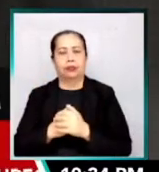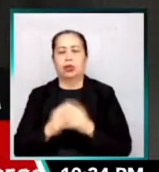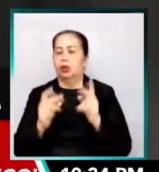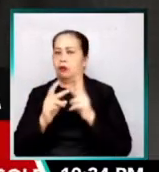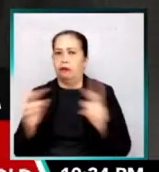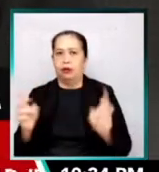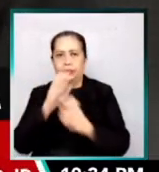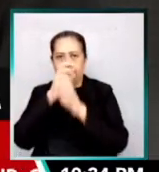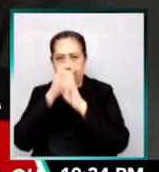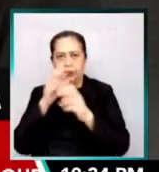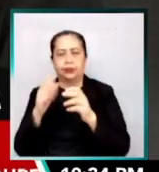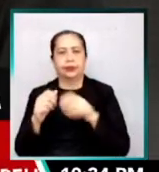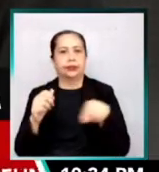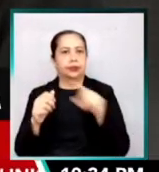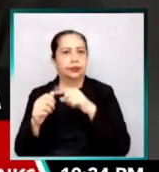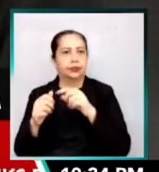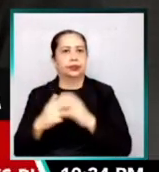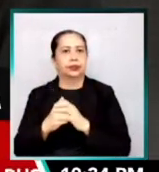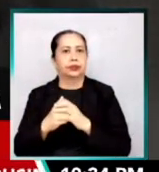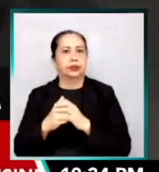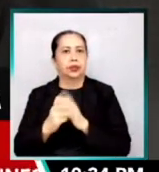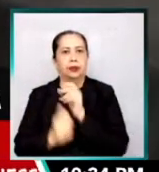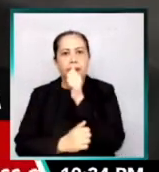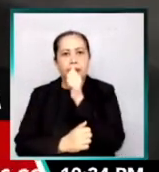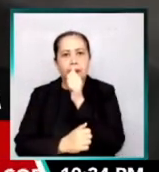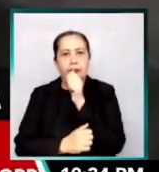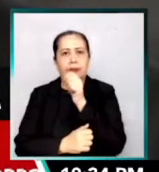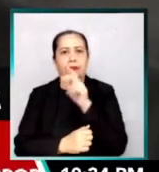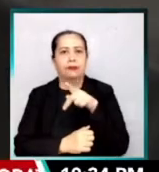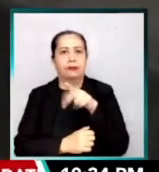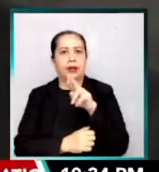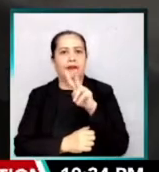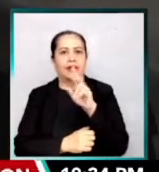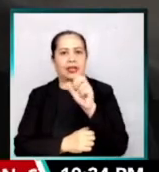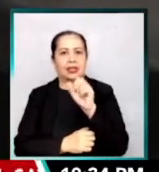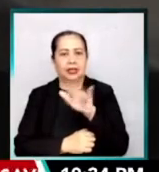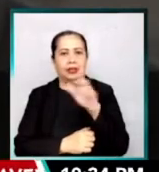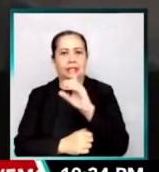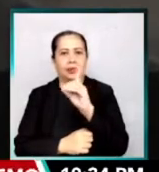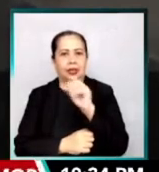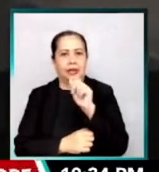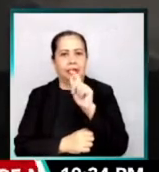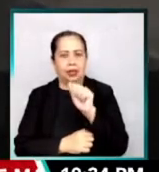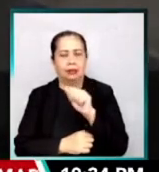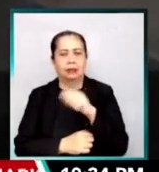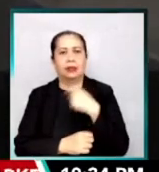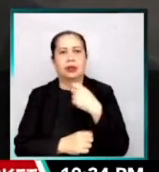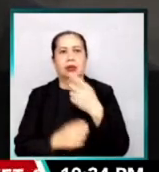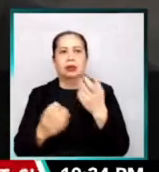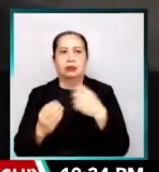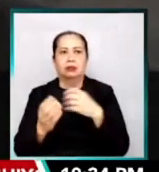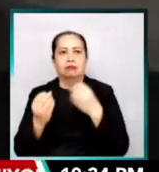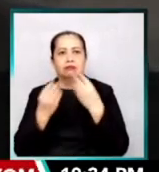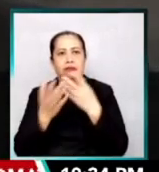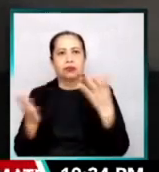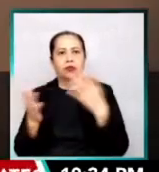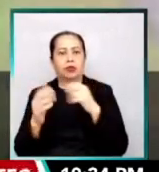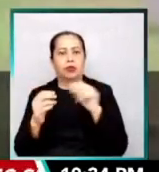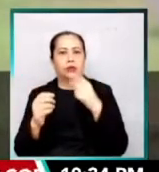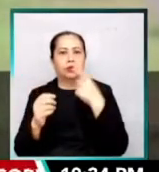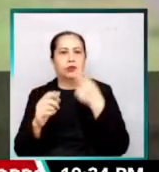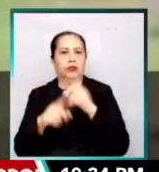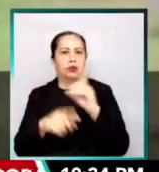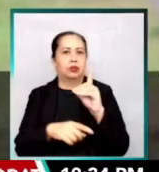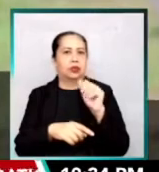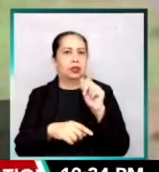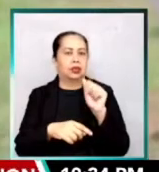about the privacy of data. You need a compulsory process to produce the information from the data.